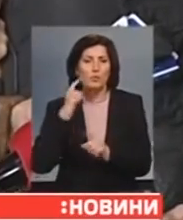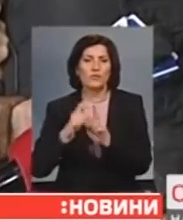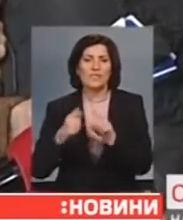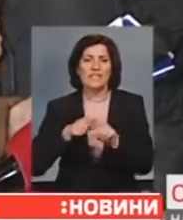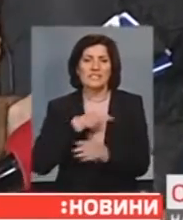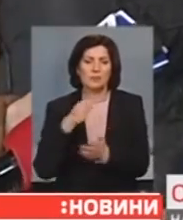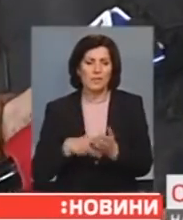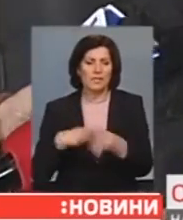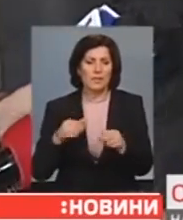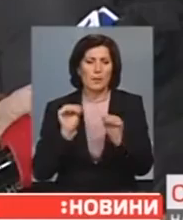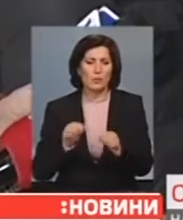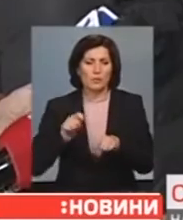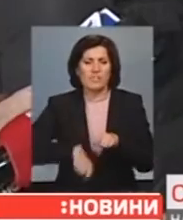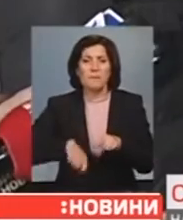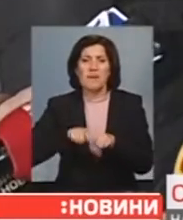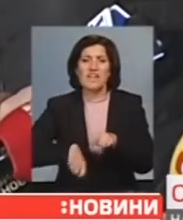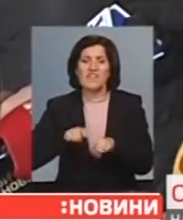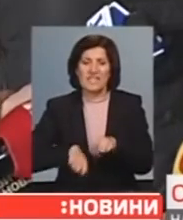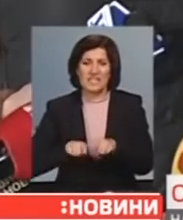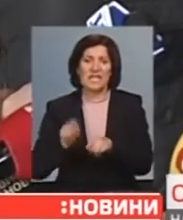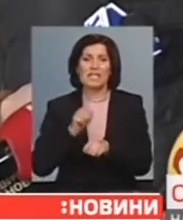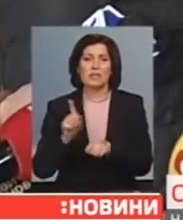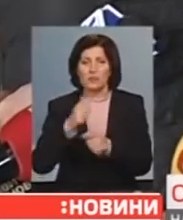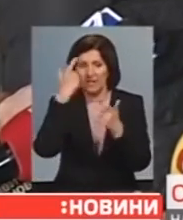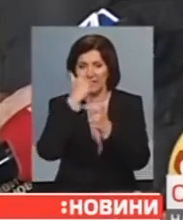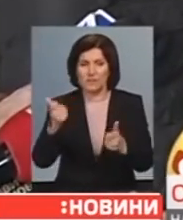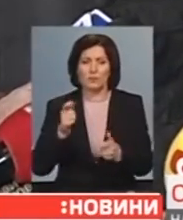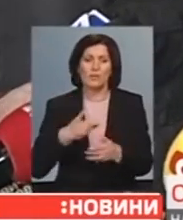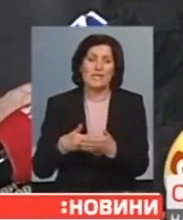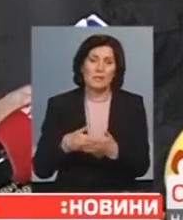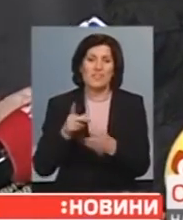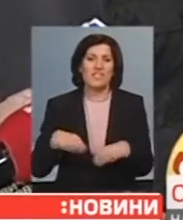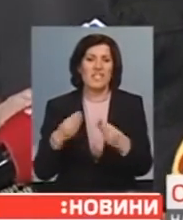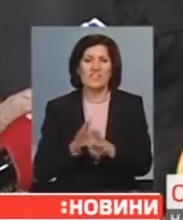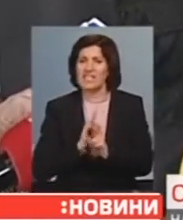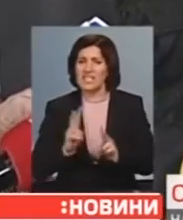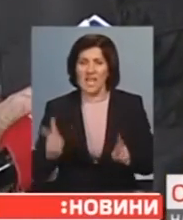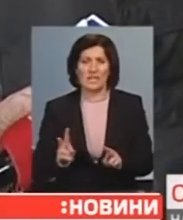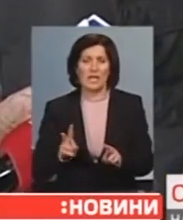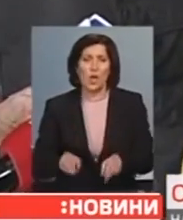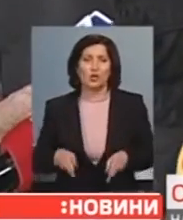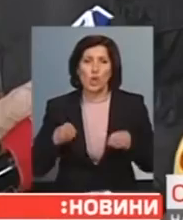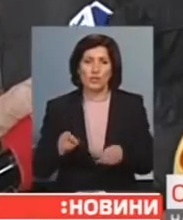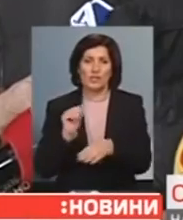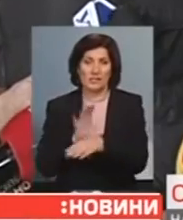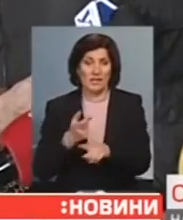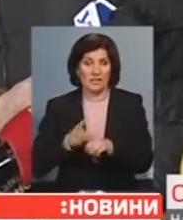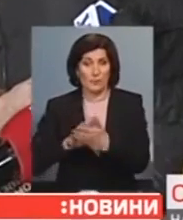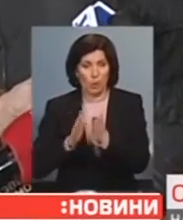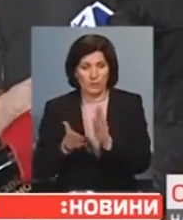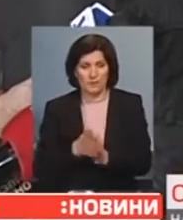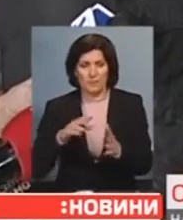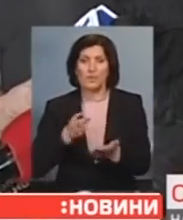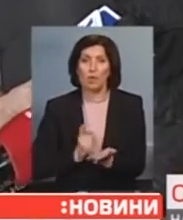на ці питання не дає можливості перевірити те, що він заявив щодо того, що нібито він не давав ніяких злочинних наказів. Тому ця позиція ще раз